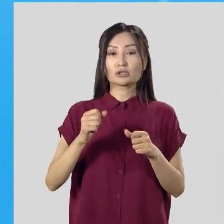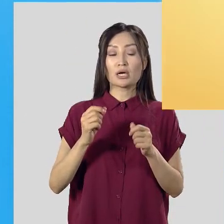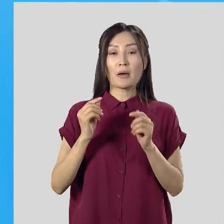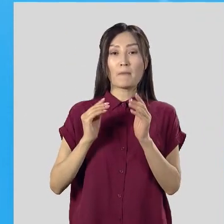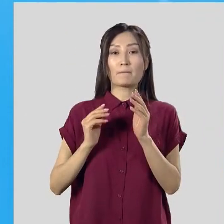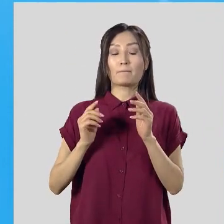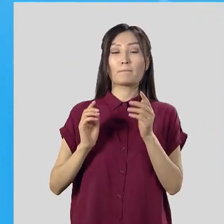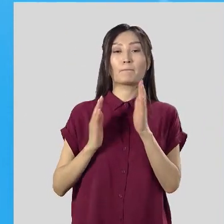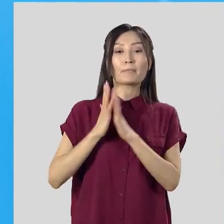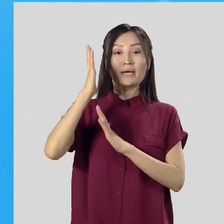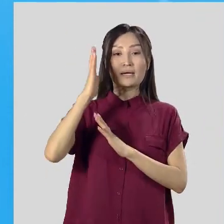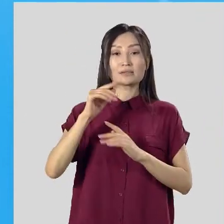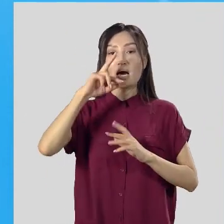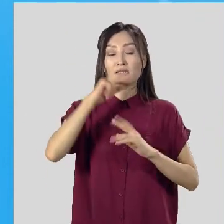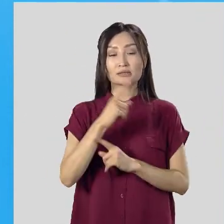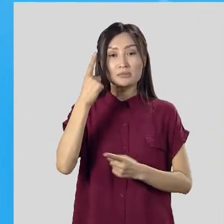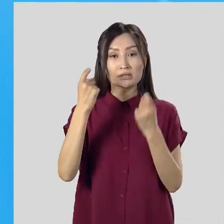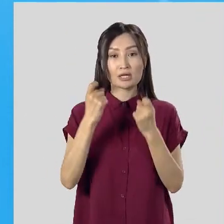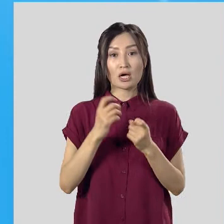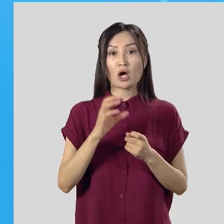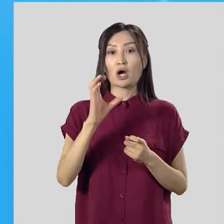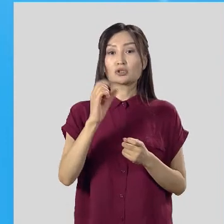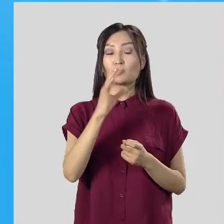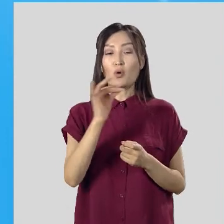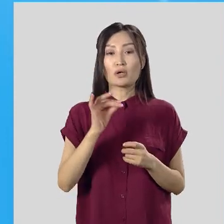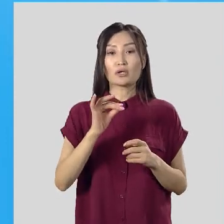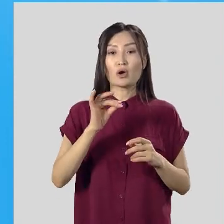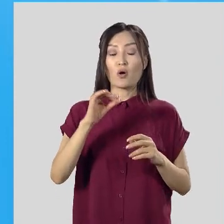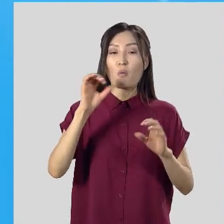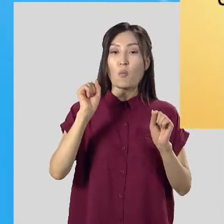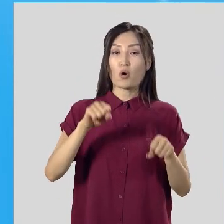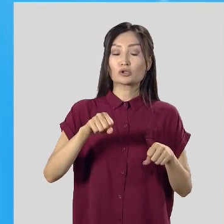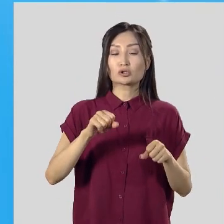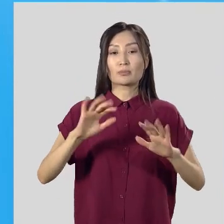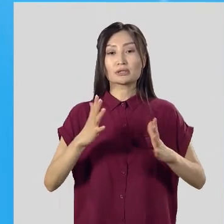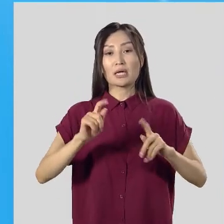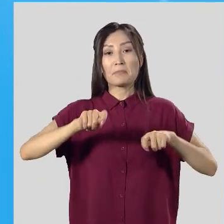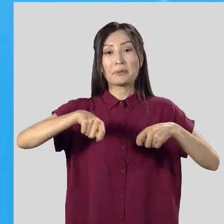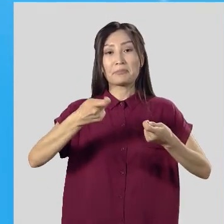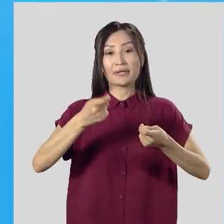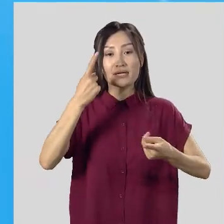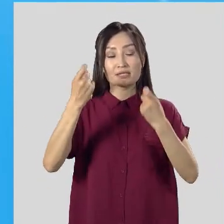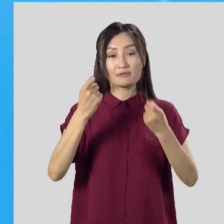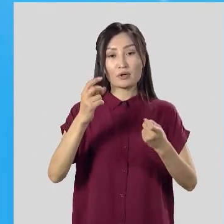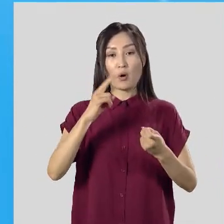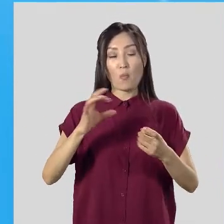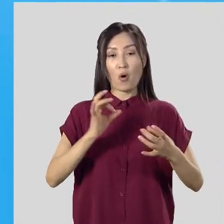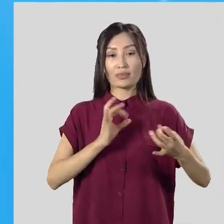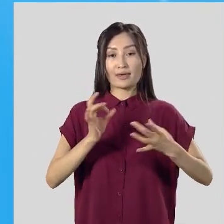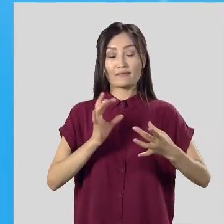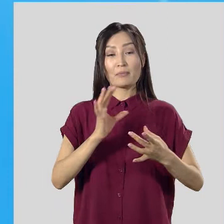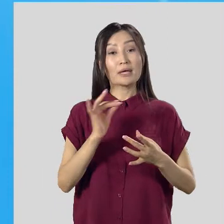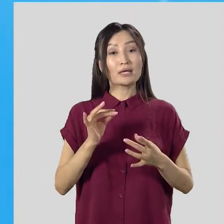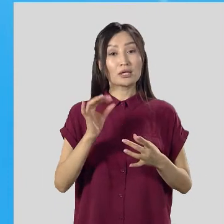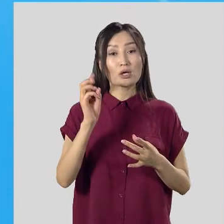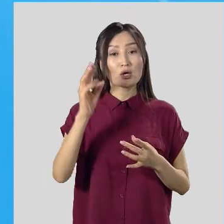ошибочная информация. Во-вторых, сбои могут произойти при передаче информации по нервам, и